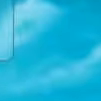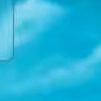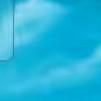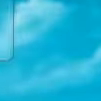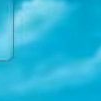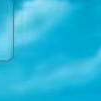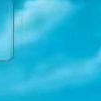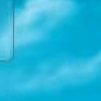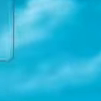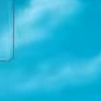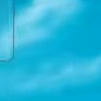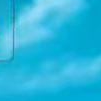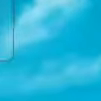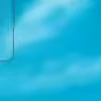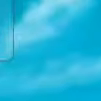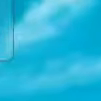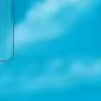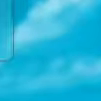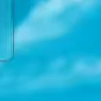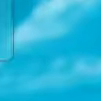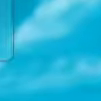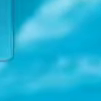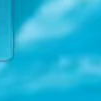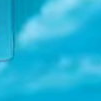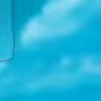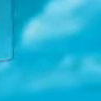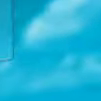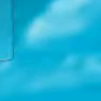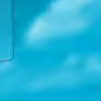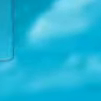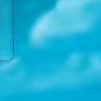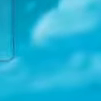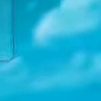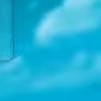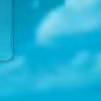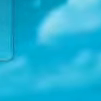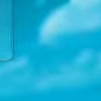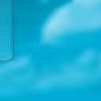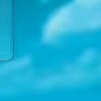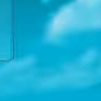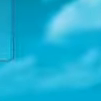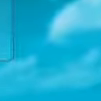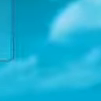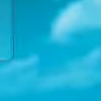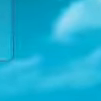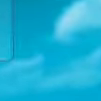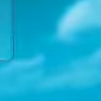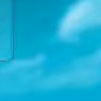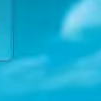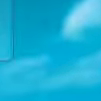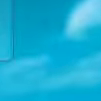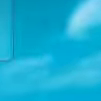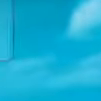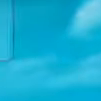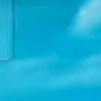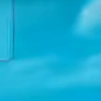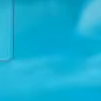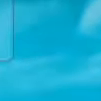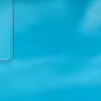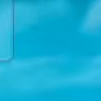В Кармакшинском районе днем плюс 22 градуса, ночью плюс 8. В Жалагарском районе днем